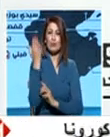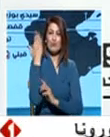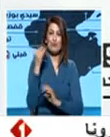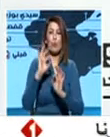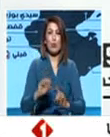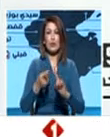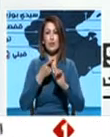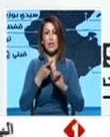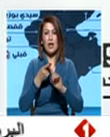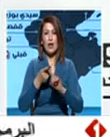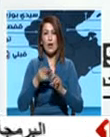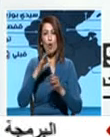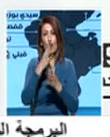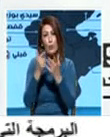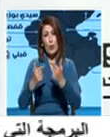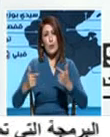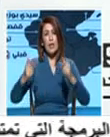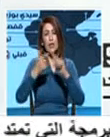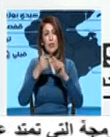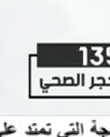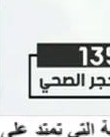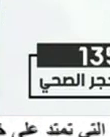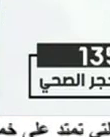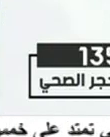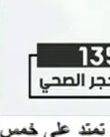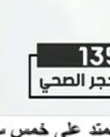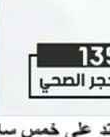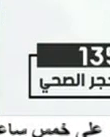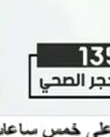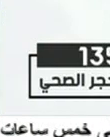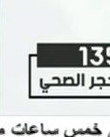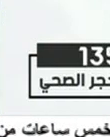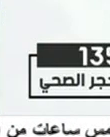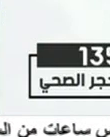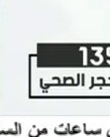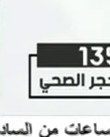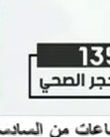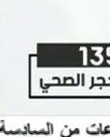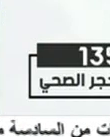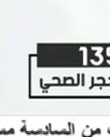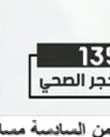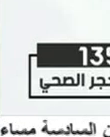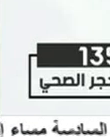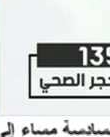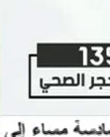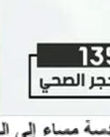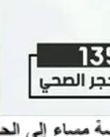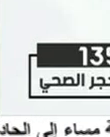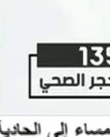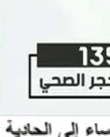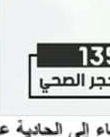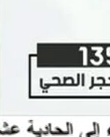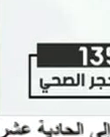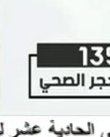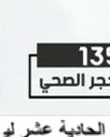وكما تشوفوا موزعين على الولايات ال 24 ولاية بهذا هذه الأرقام. حبيت نقول